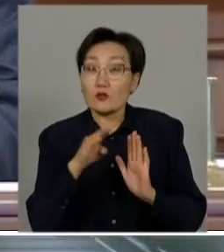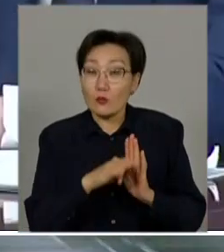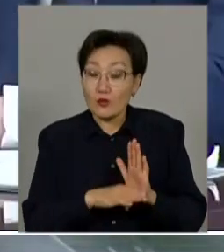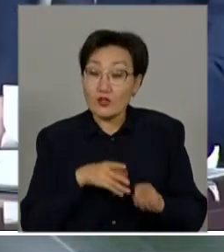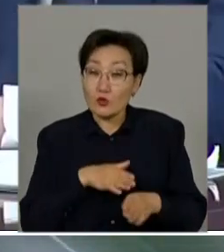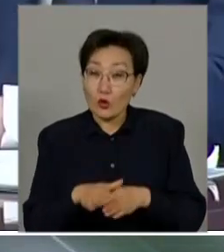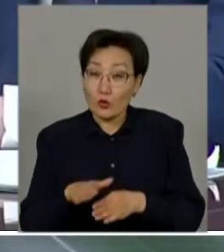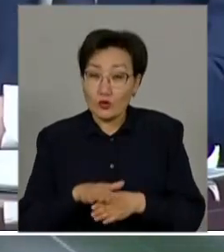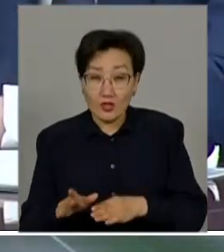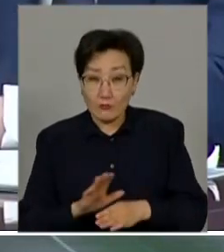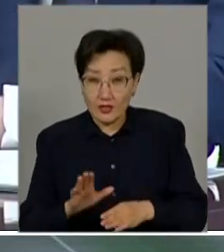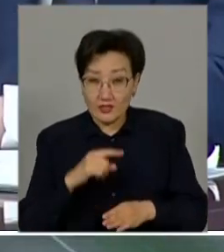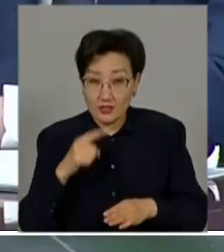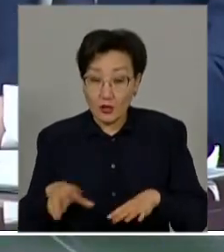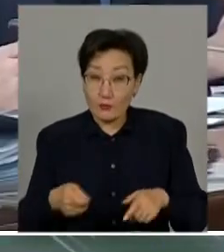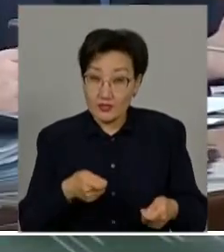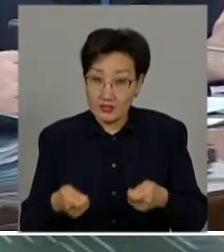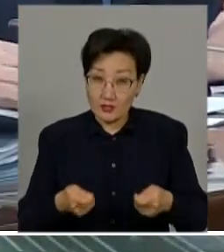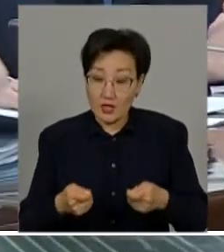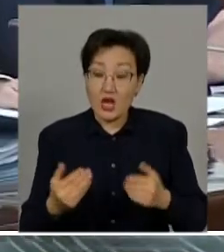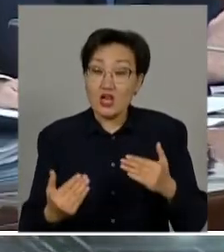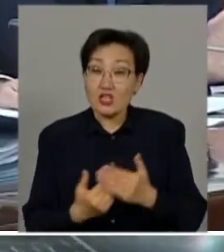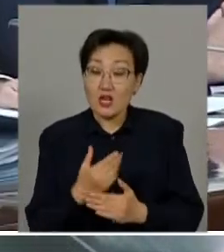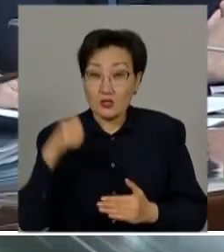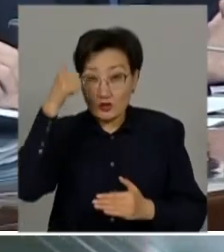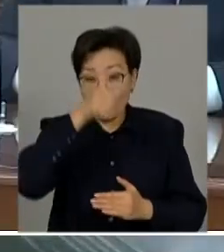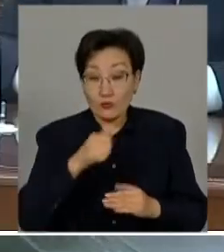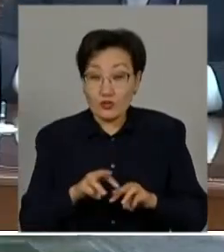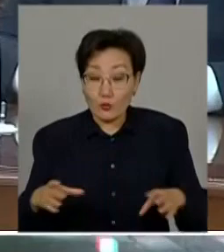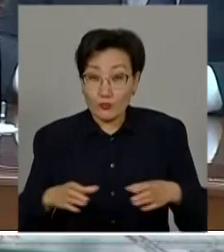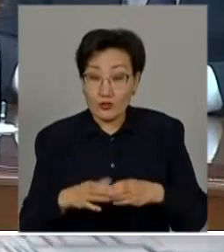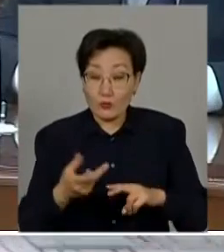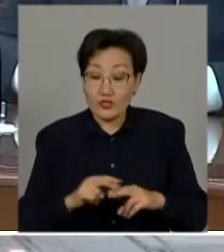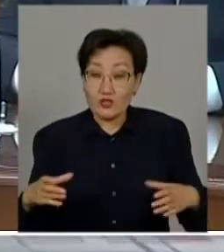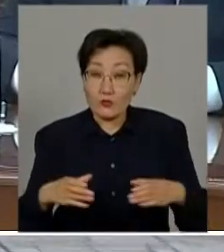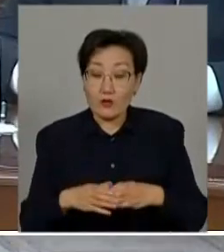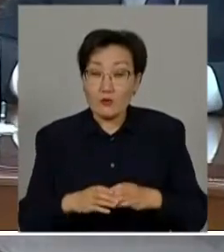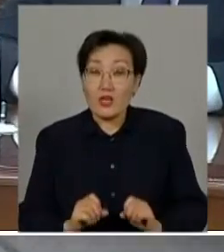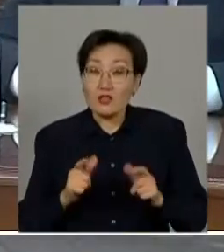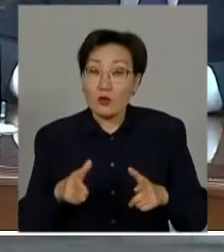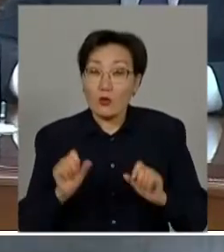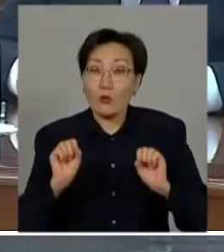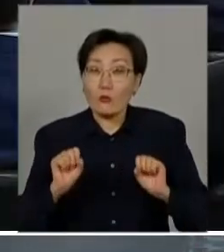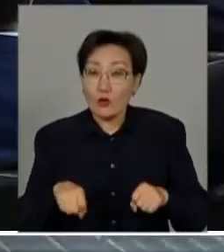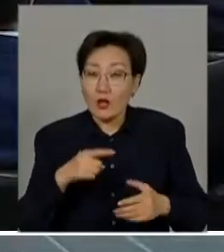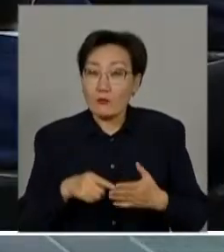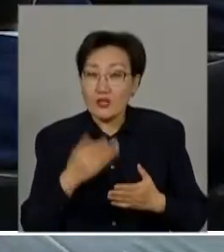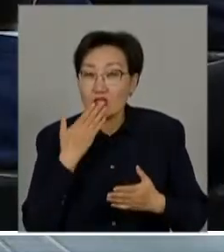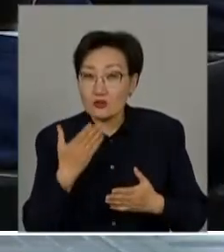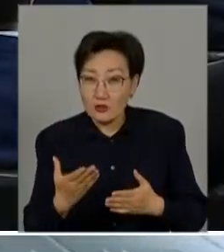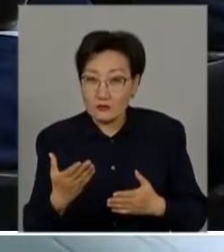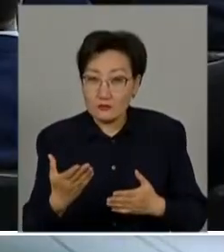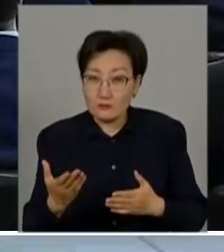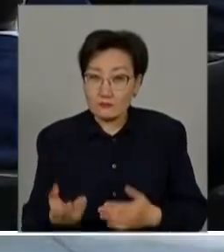толыққанды орындалмады деді президент. Енді жаңа жылға үкіметтің осы құрамымен аяқ басуға бола ма деп сұрақты төтесінен